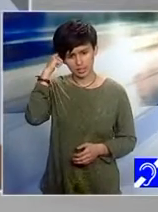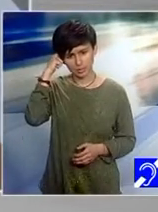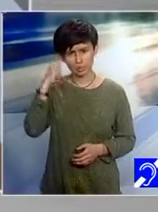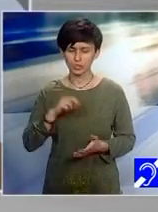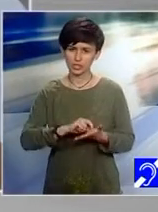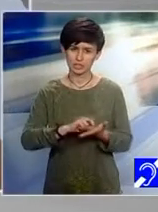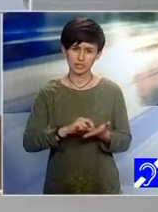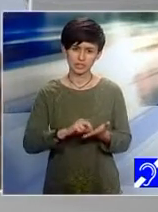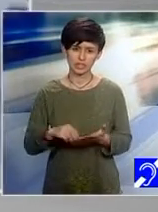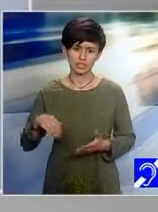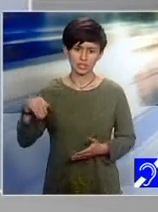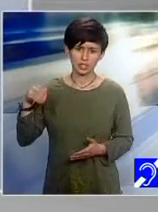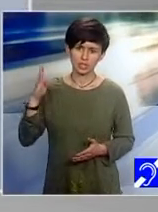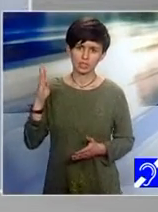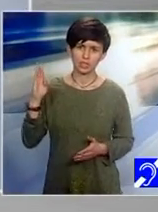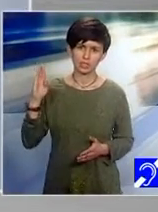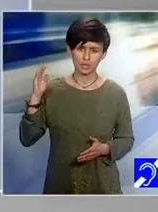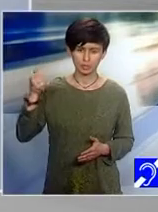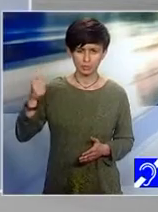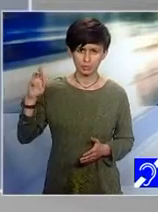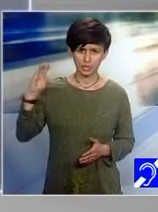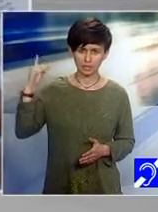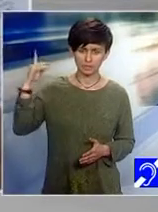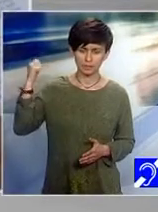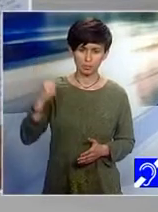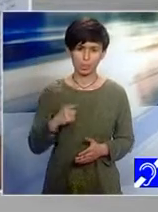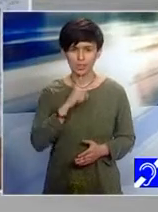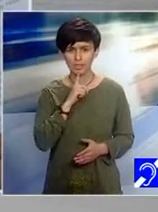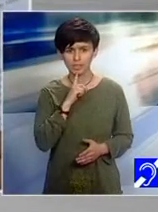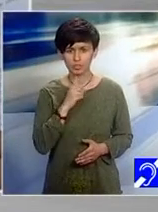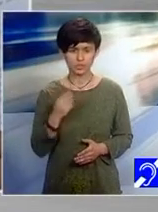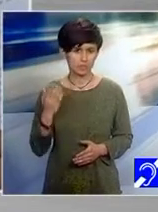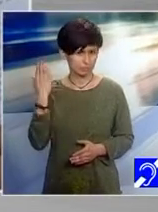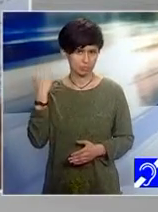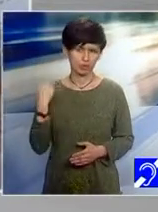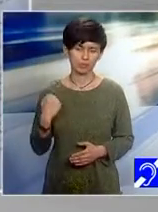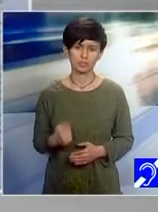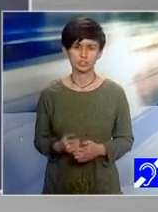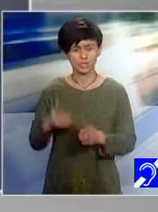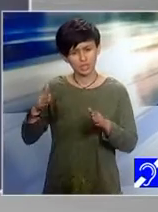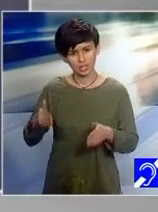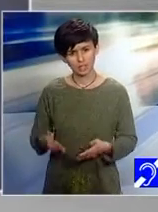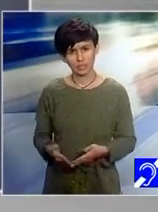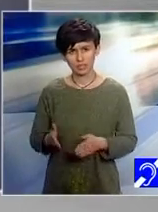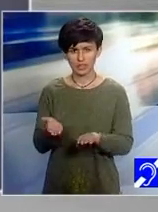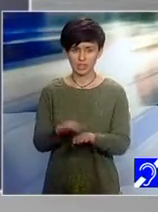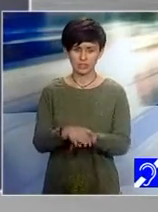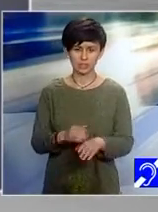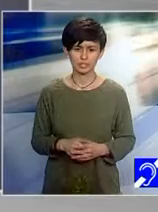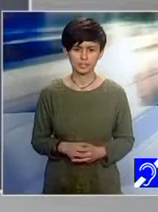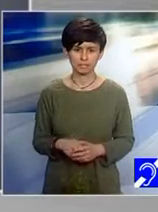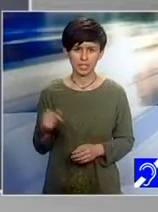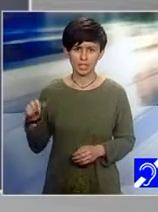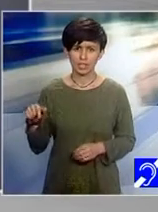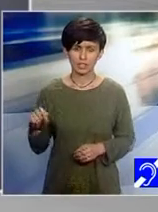Baruir Nersesian și intitulată Am fost în Valea Morții. Baruir Nersesian s-a născut în